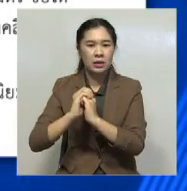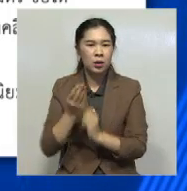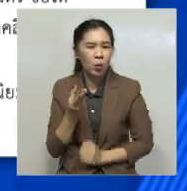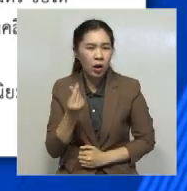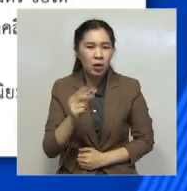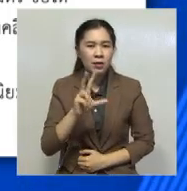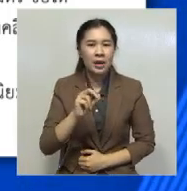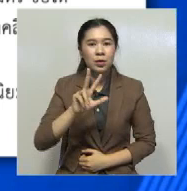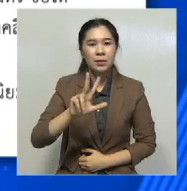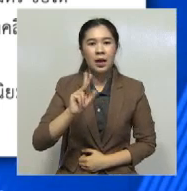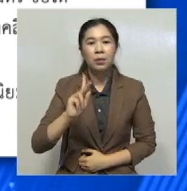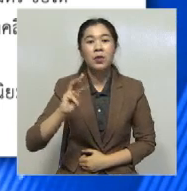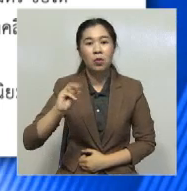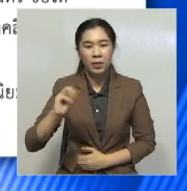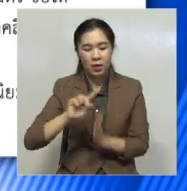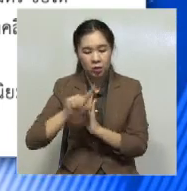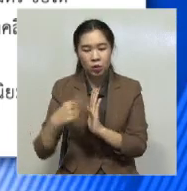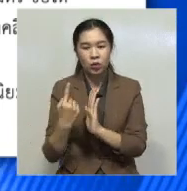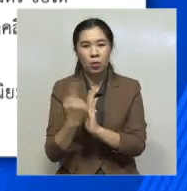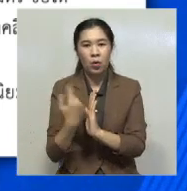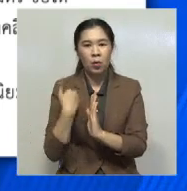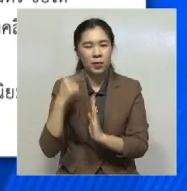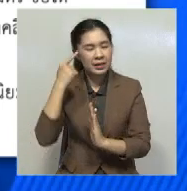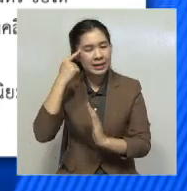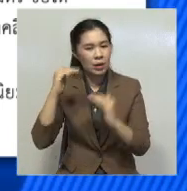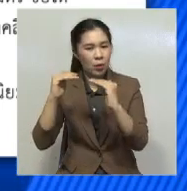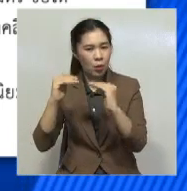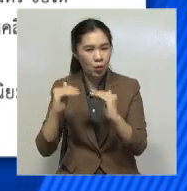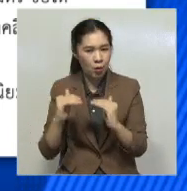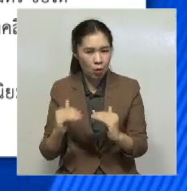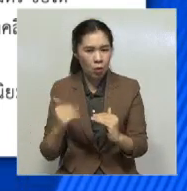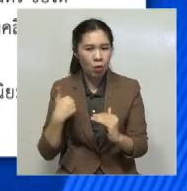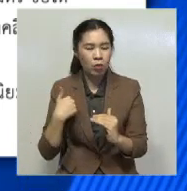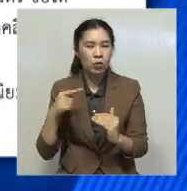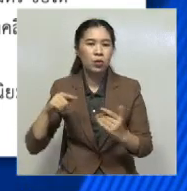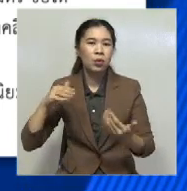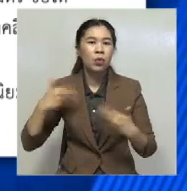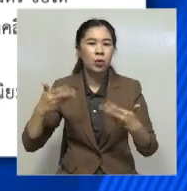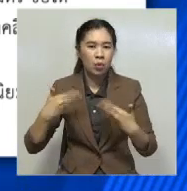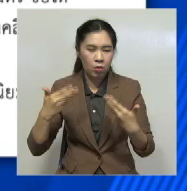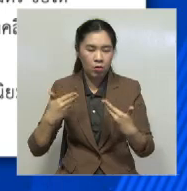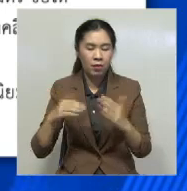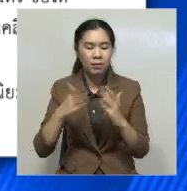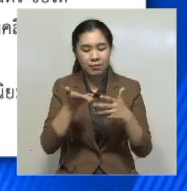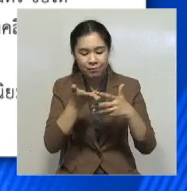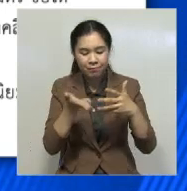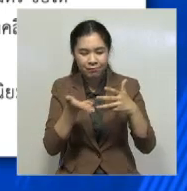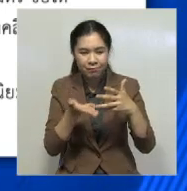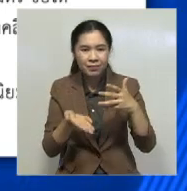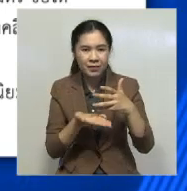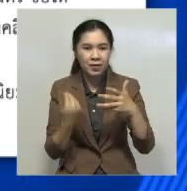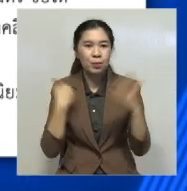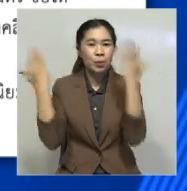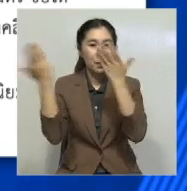ณ33กิโลเมตรต่อชั่วโมงมีแนวโน้มว่าจะอ่อนกำลังลงเป็นพายุดิเพรสชันแล้วก็หย่อมความกดอากาศต่ำตามลำดับคาดว่าพายุ